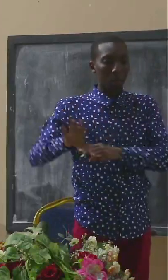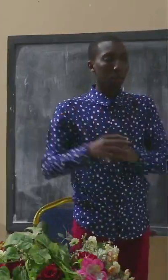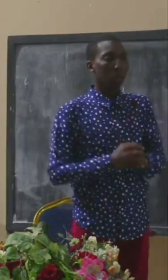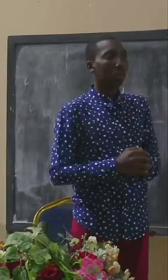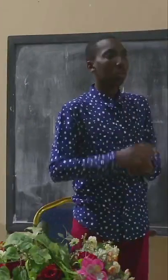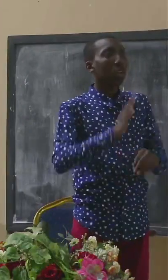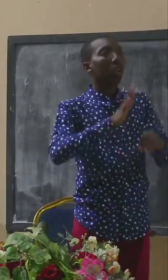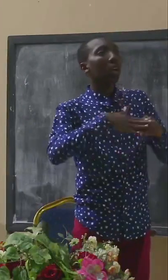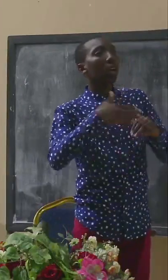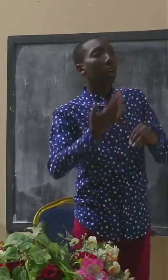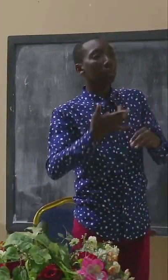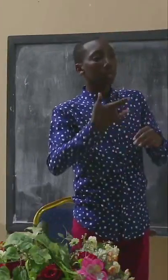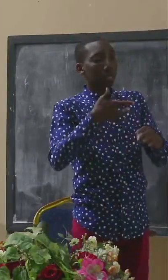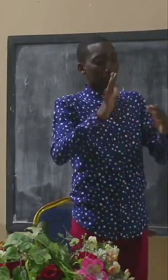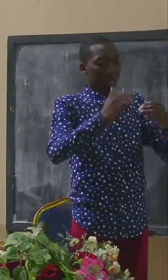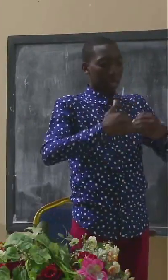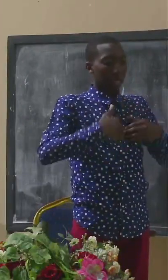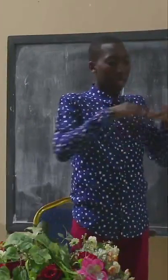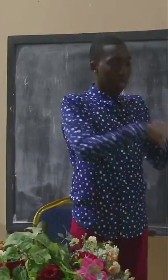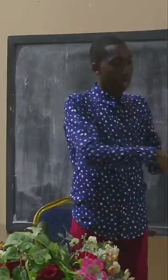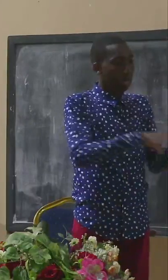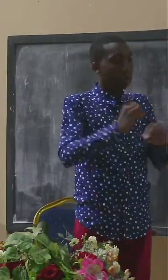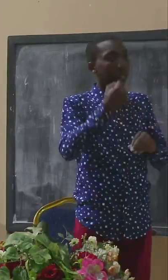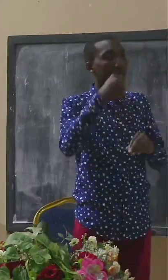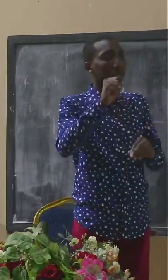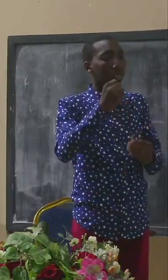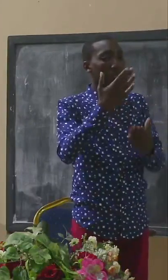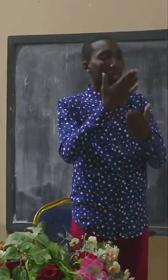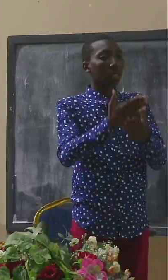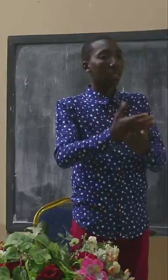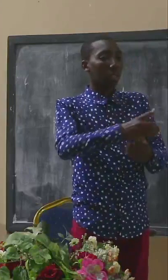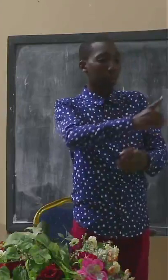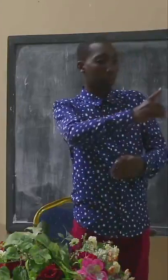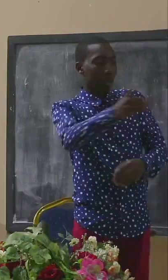Et il mit sa main droite sur moi,